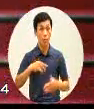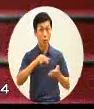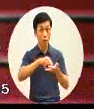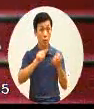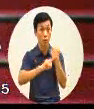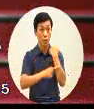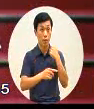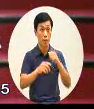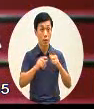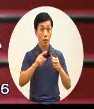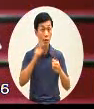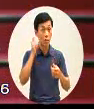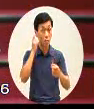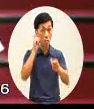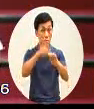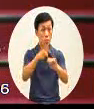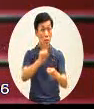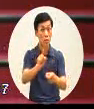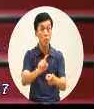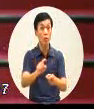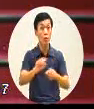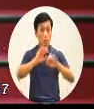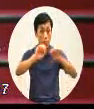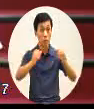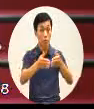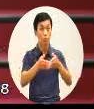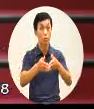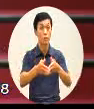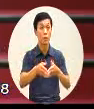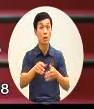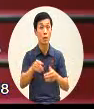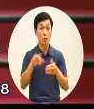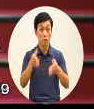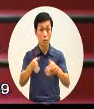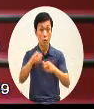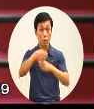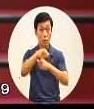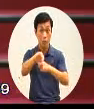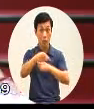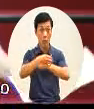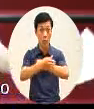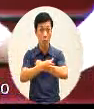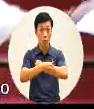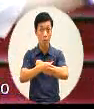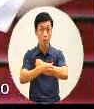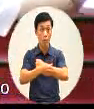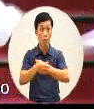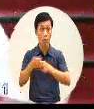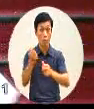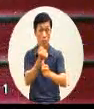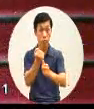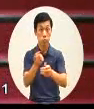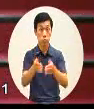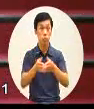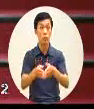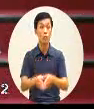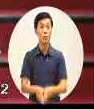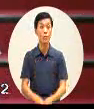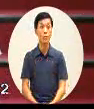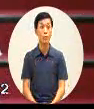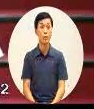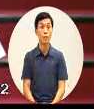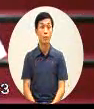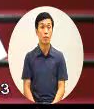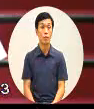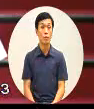个。应该是爱安尼啦，你爱约束下骹啦。啊，既然你若无法度代表你，我无爱遐追究上